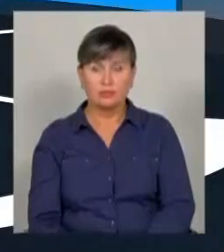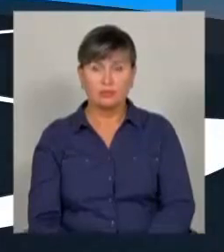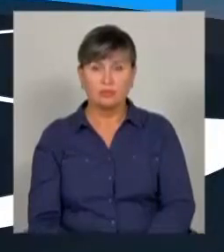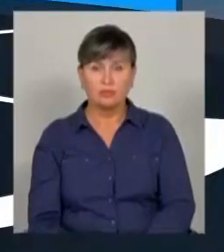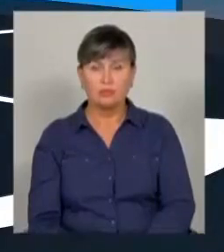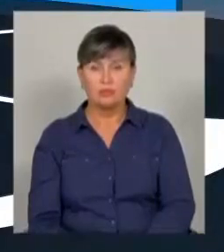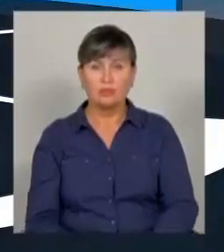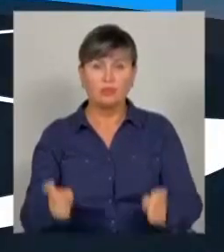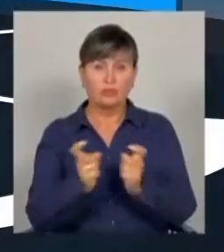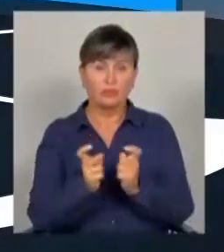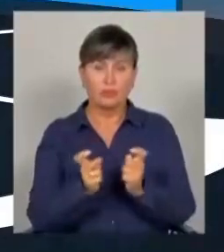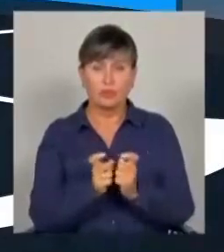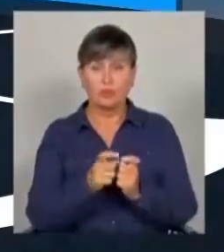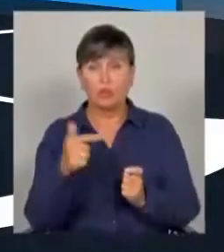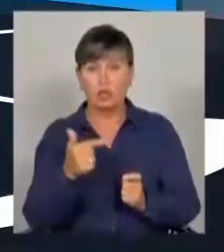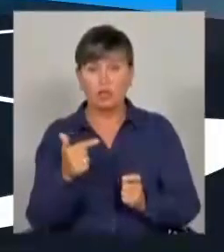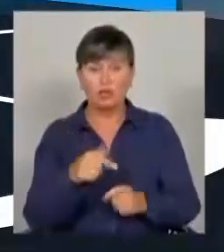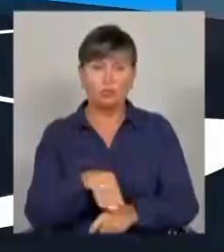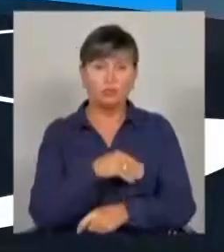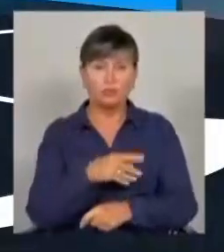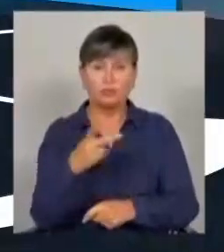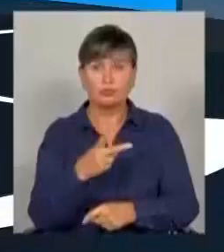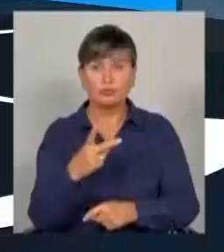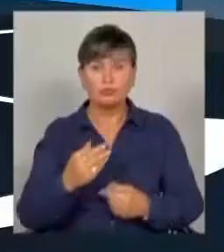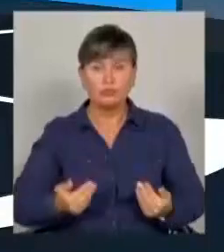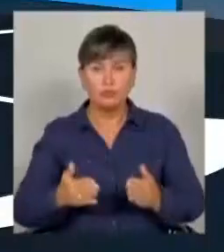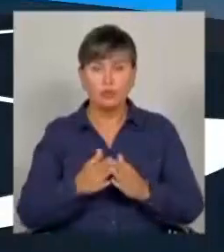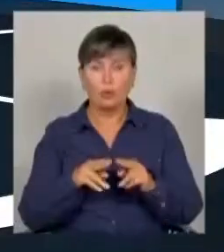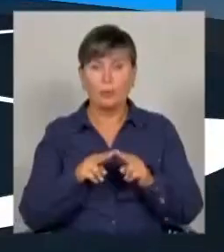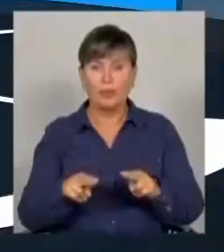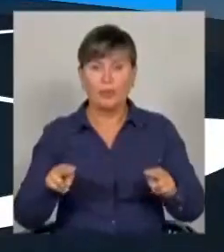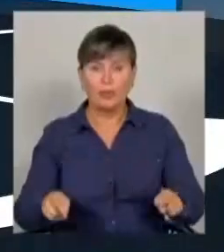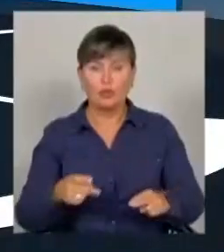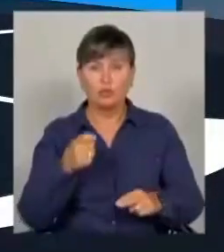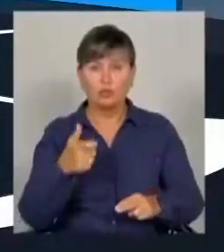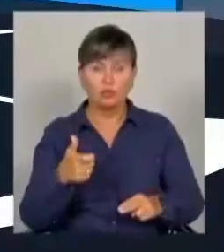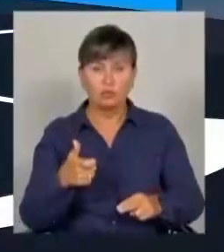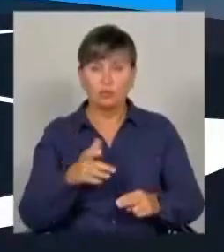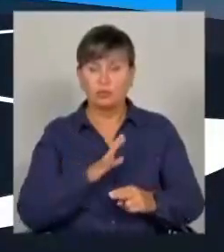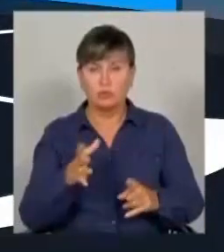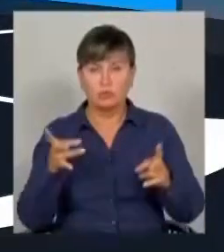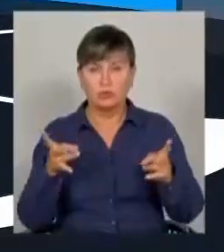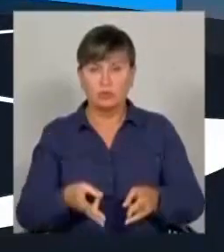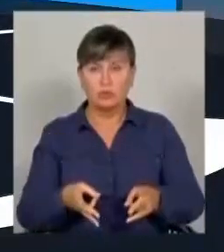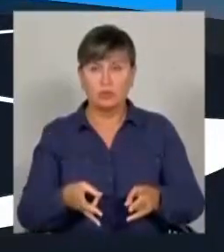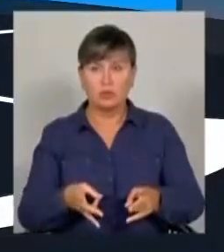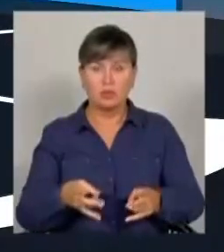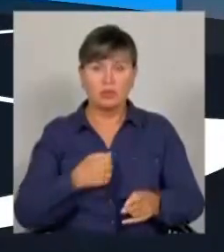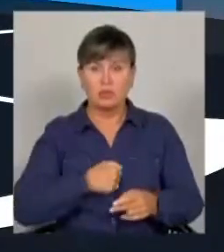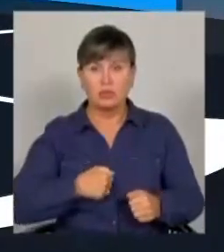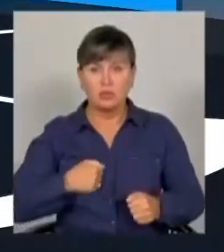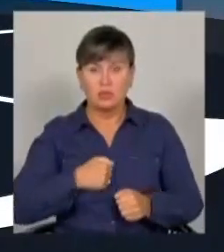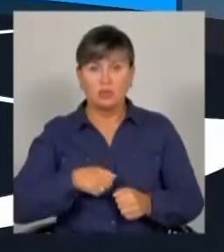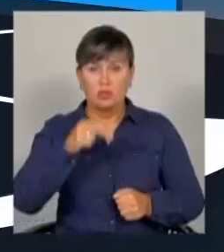Между тем, ссора между гражданскими супругами в одном из жилых домов Петропавловска едва не обернулась трагедией. В порыве гнева